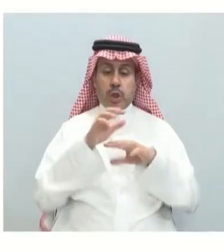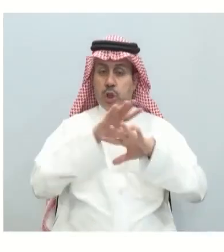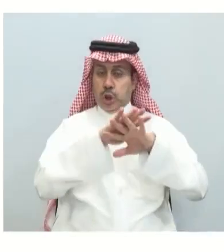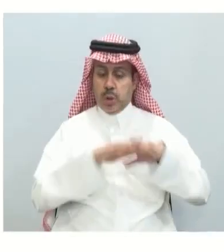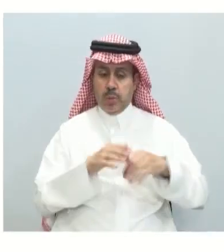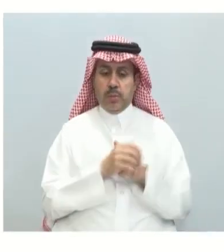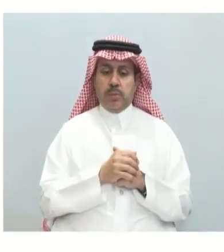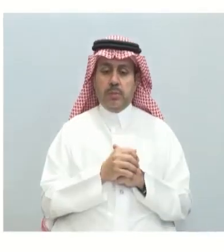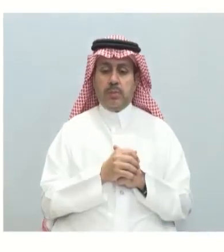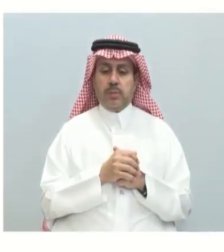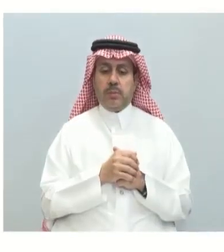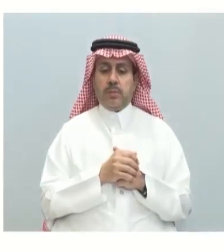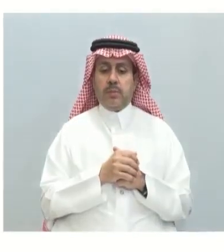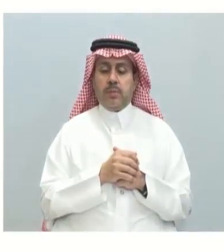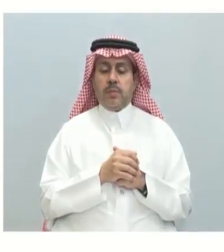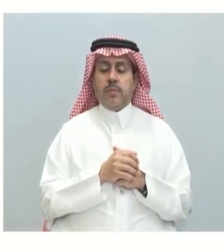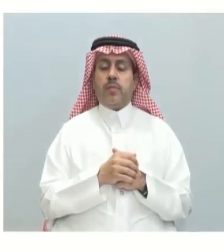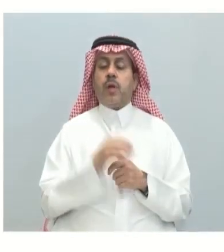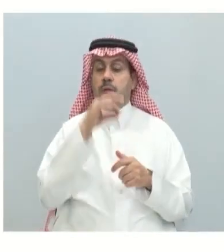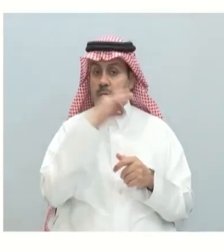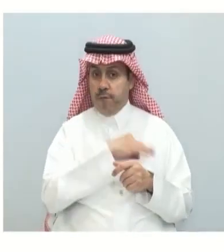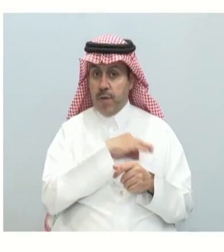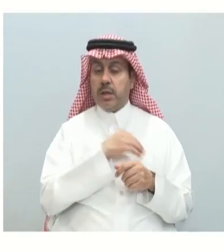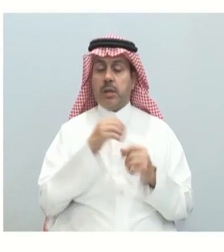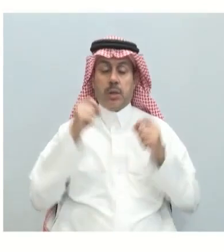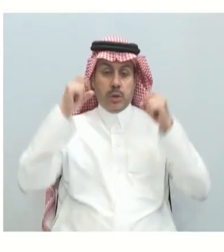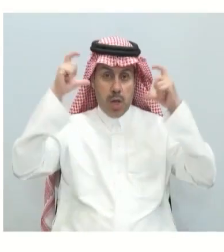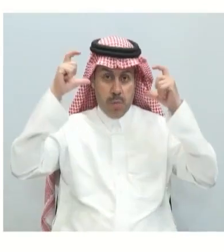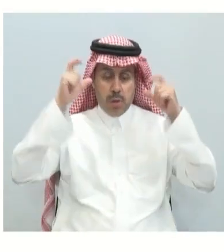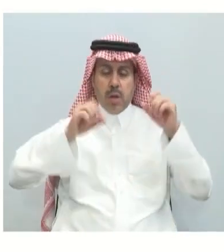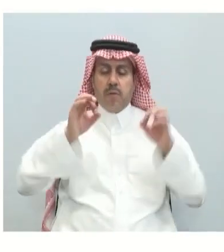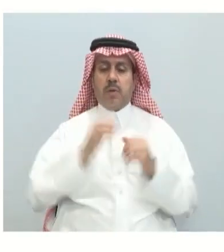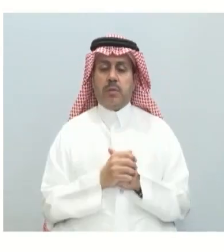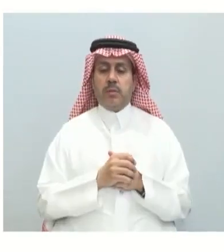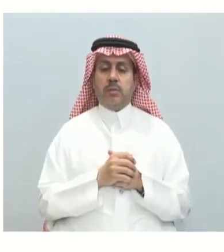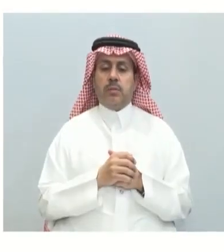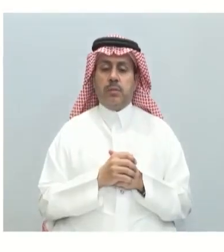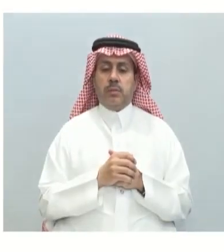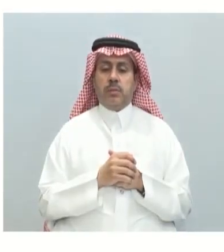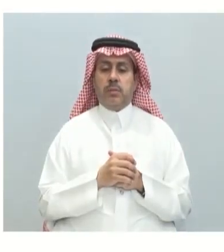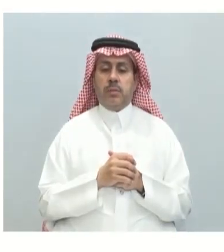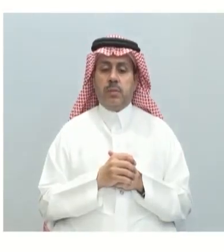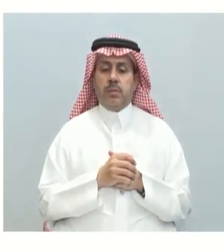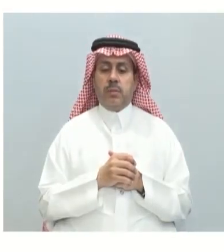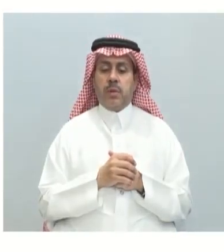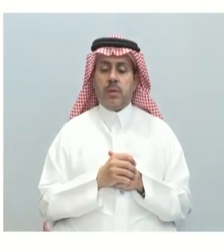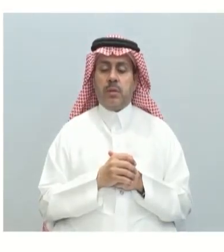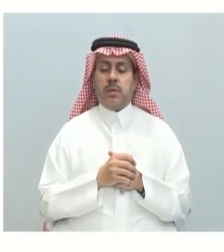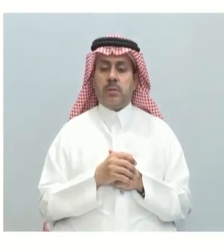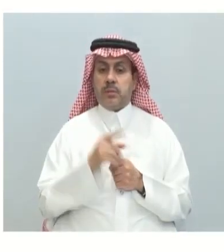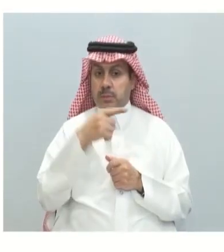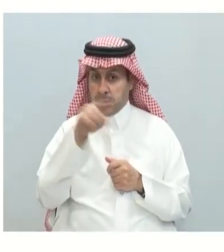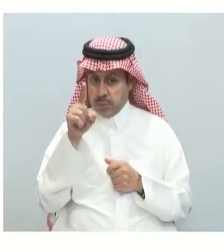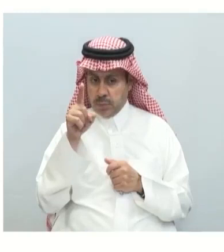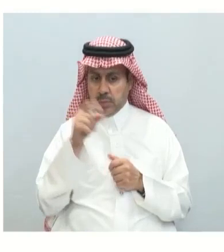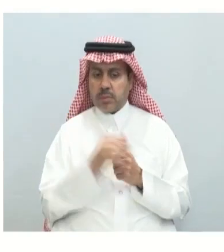النشاط الاخر الذي يصب باذن الله تعالى في التدبر والتامل للايت اللتين معنا هنا ضع اشاره